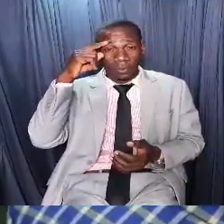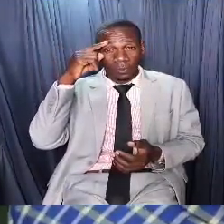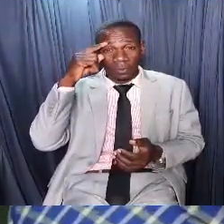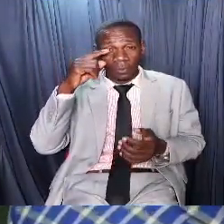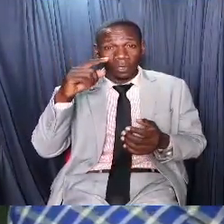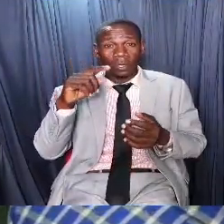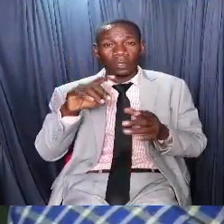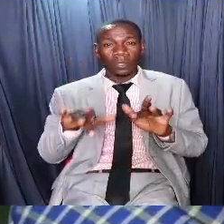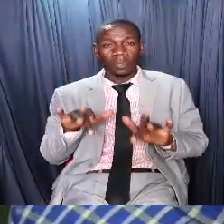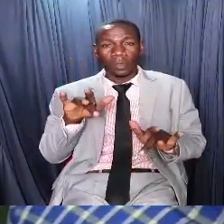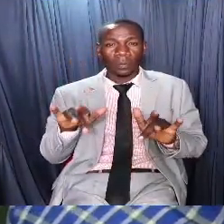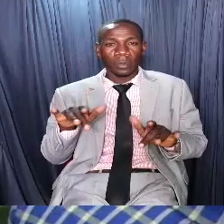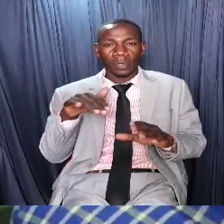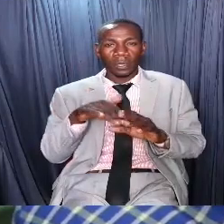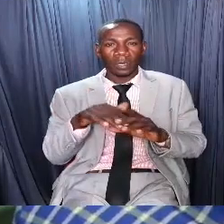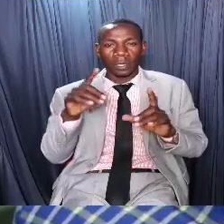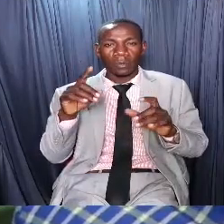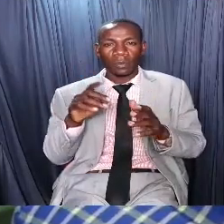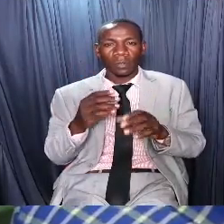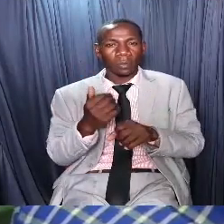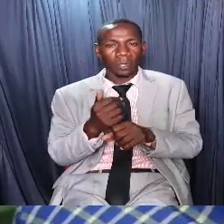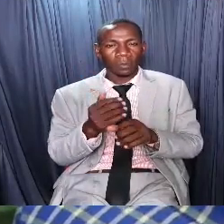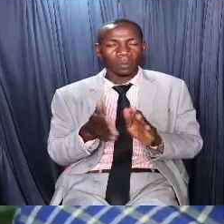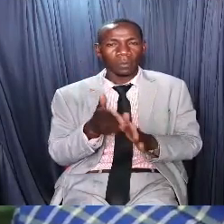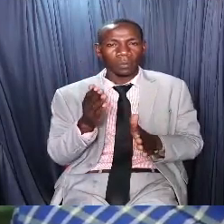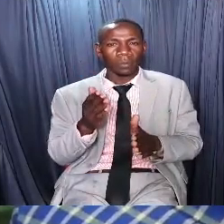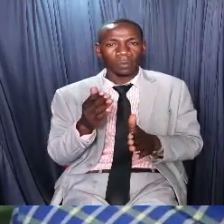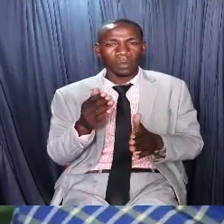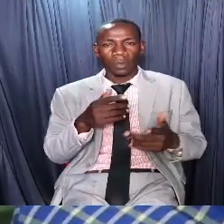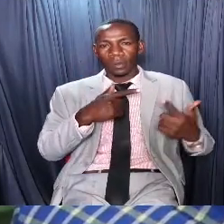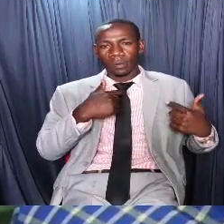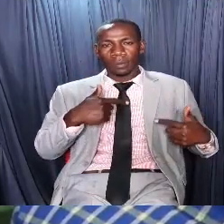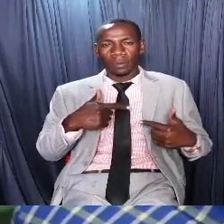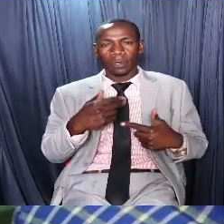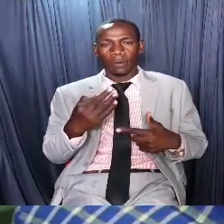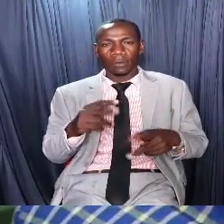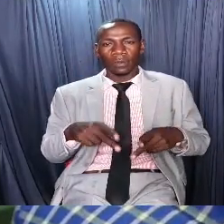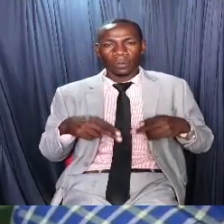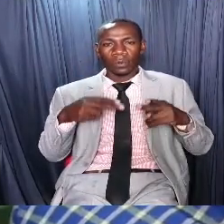tendo baya alitekelezwi upesi, mioyo ya wanadamu